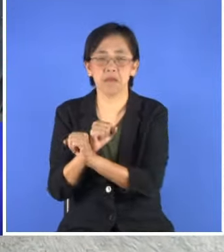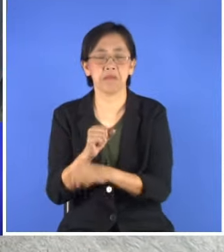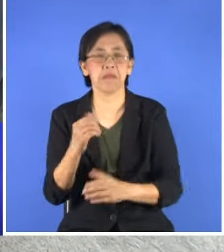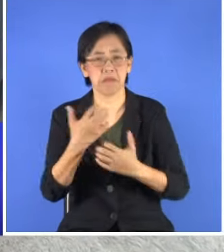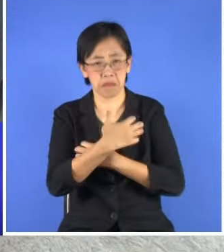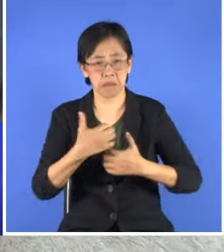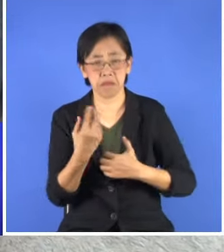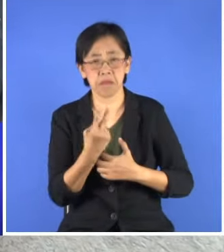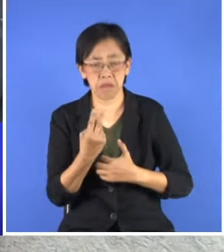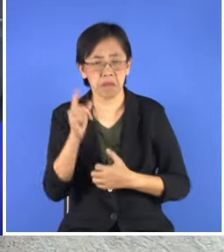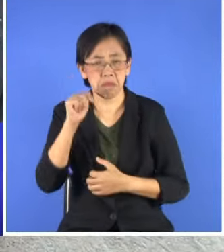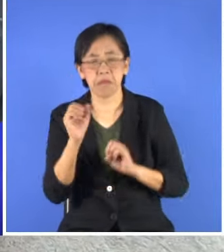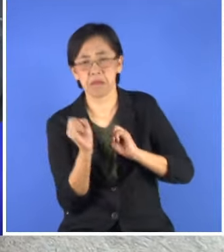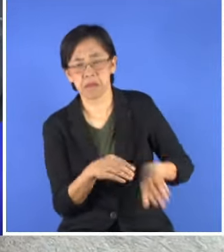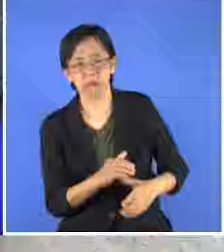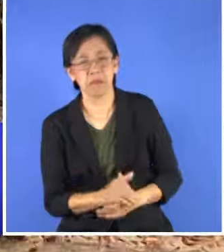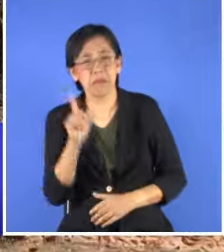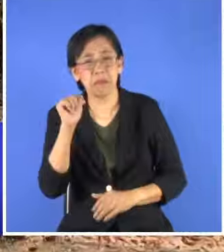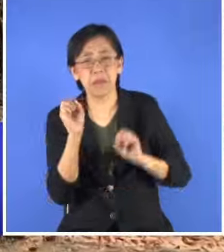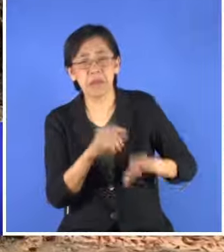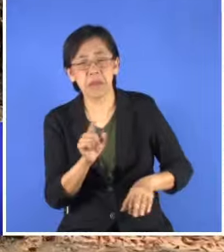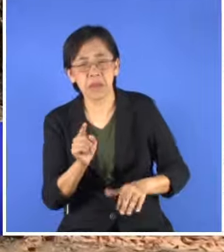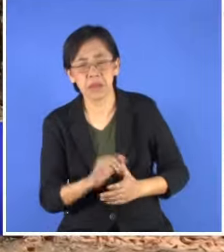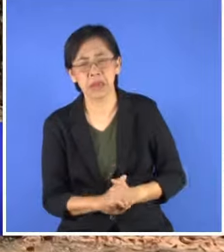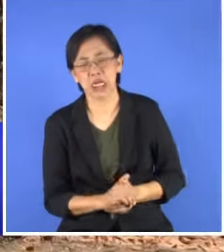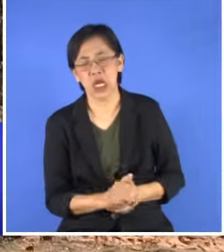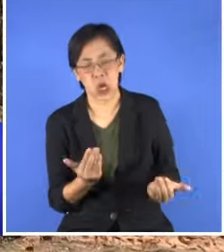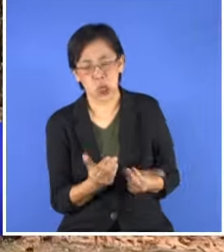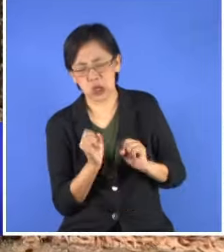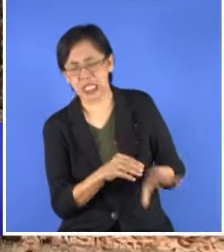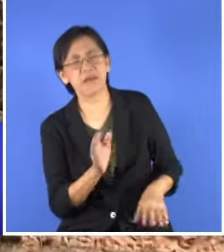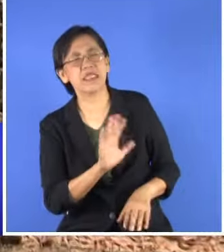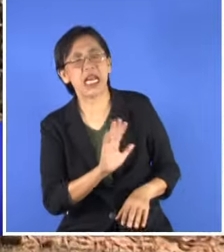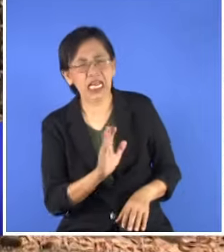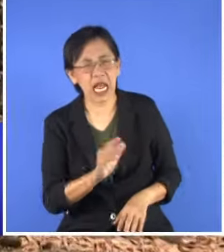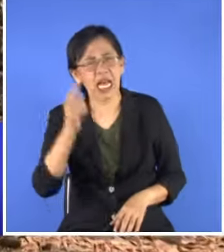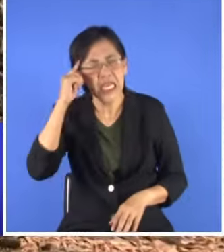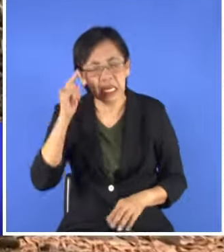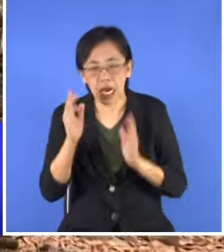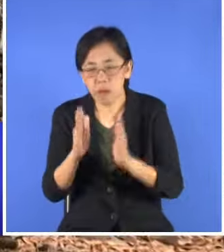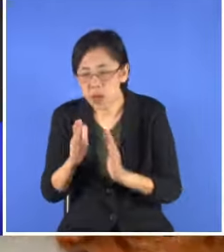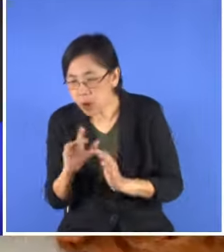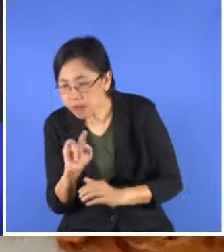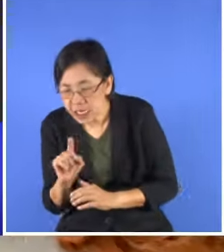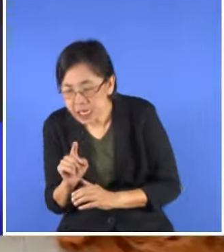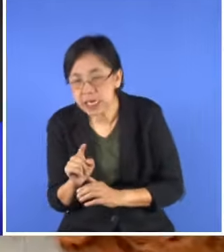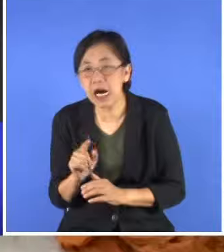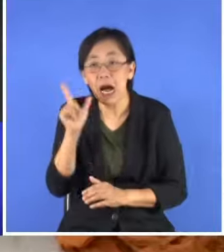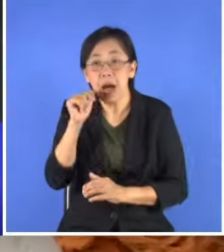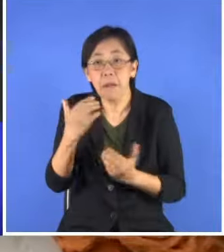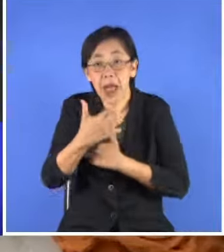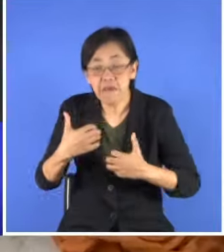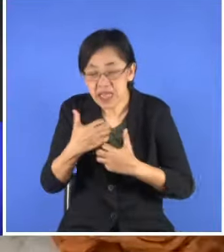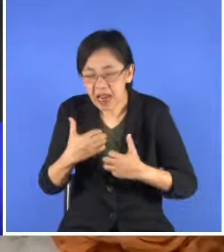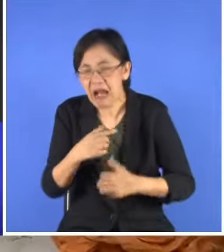เนี่ยจะถูกแม่ทิ้งไอ้แม่ที่ทิ้งเนี่ยมันไม่ทิ้งลูกงๆหรอกเข้าใจว่าน่าจะเป็นไดพรานเนี่ยไปล่าแม่หมีคไปล่าแม่หมีเอา